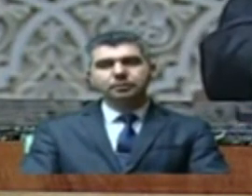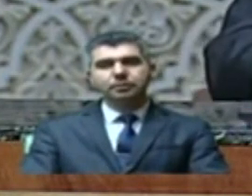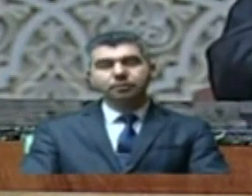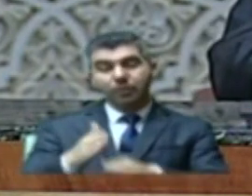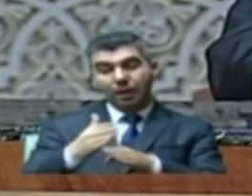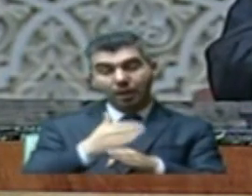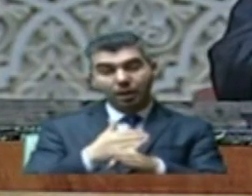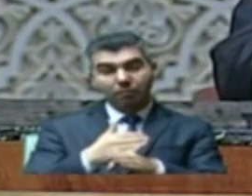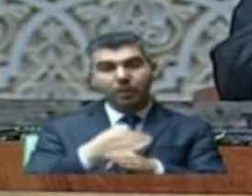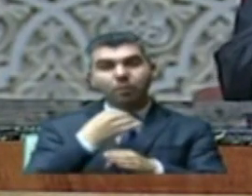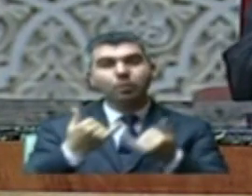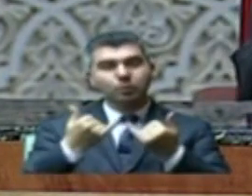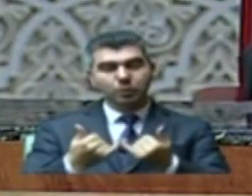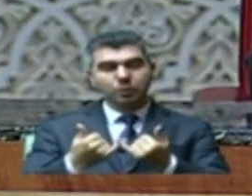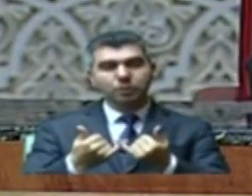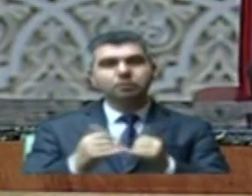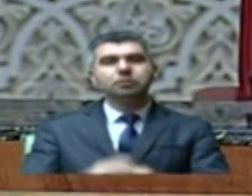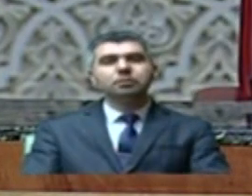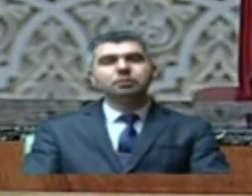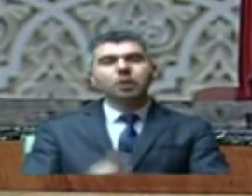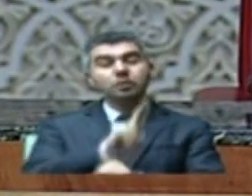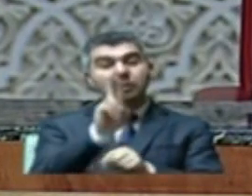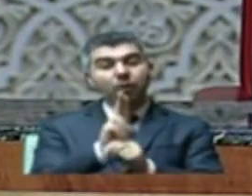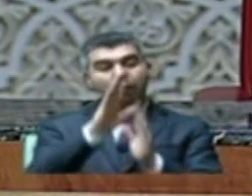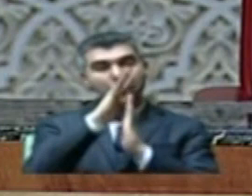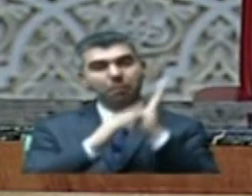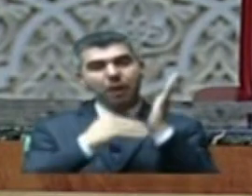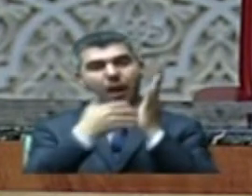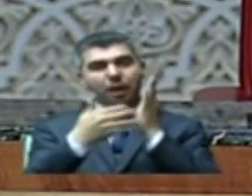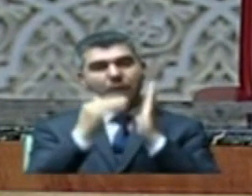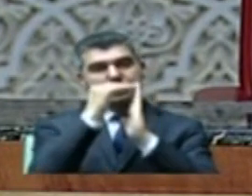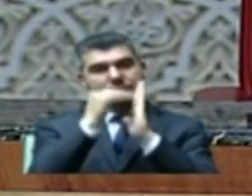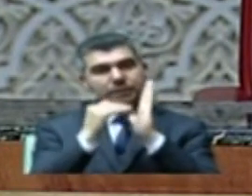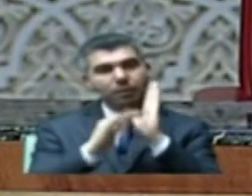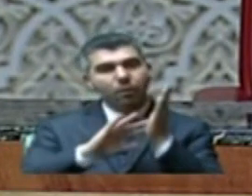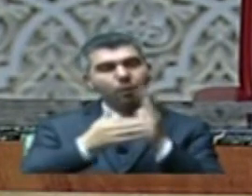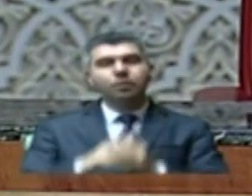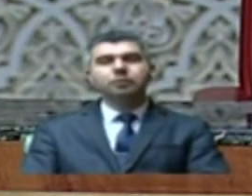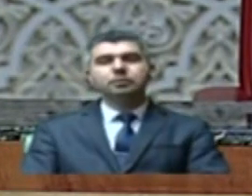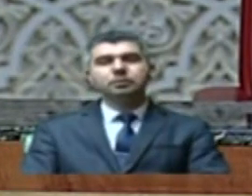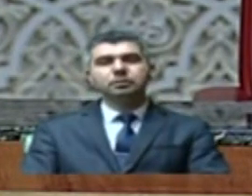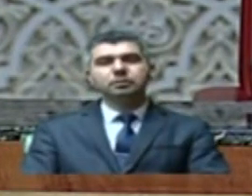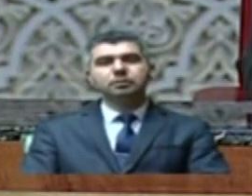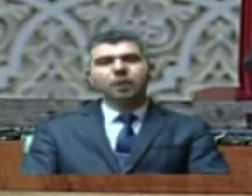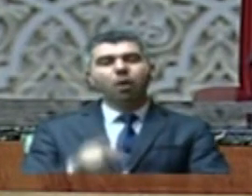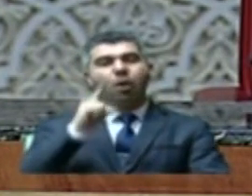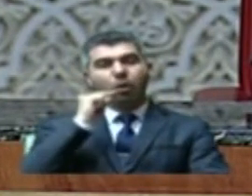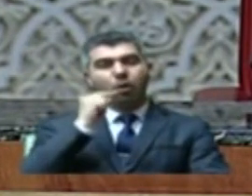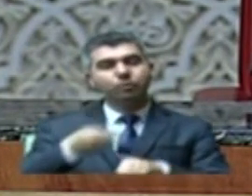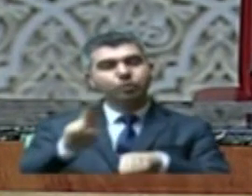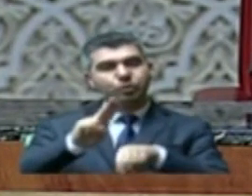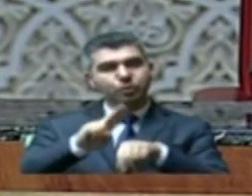وقبل الشروع في تناول الأسئلة الشفهية المدرجة في جدول عمل هذه الجلسة، أعطي الكلمة للسيد